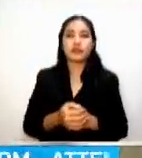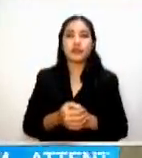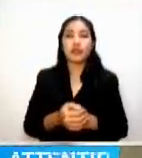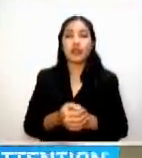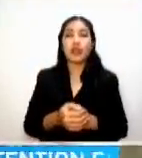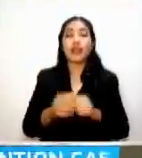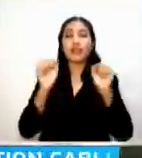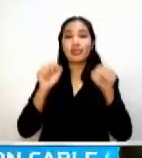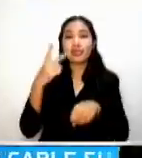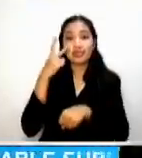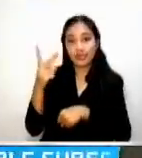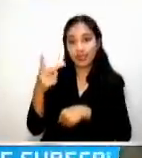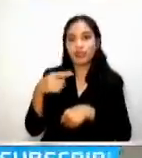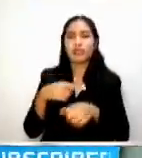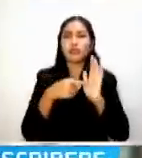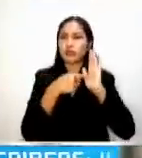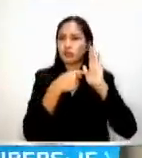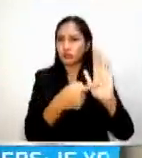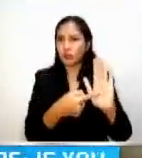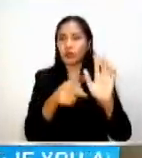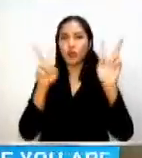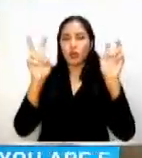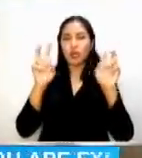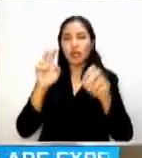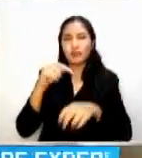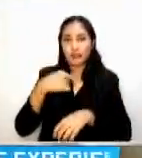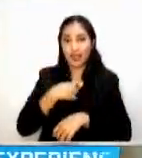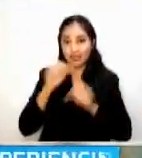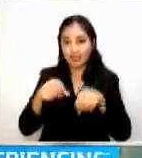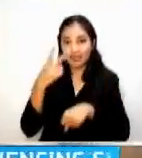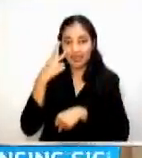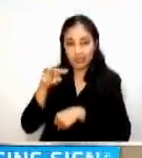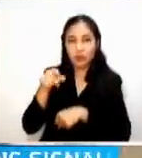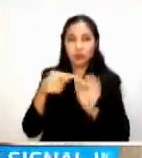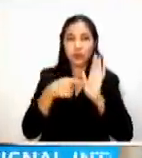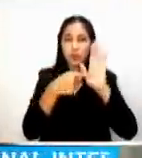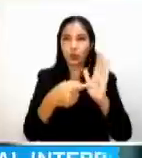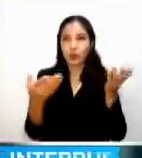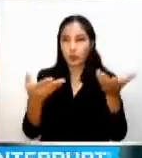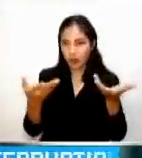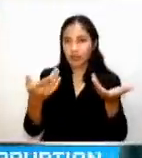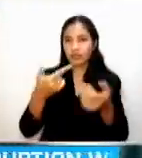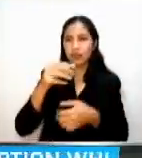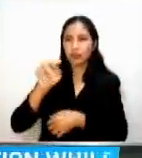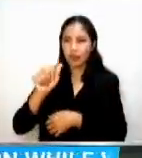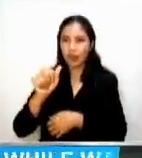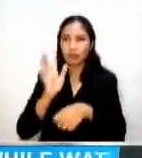Deadly episode ng I Can See You simula next week sa GMA Telebabad. Kasama niya rito sina Dennis Trillo at Jeneline